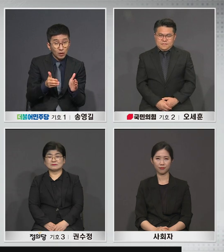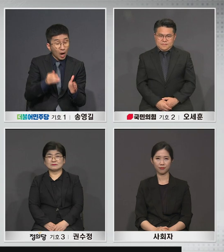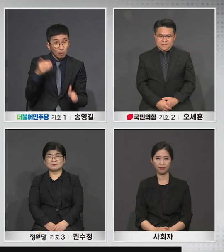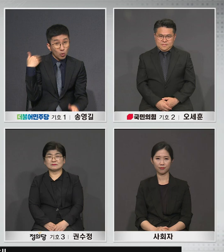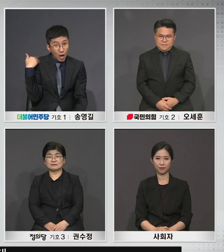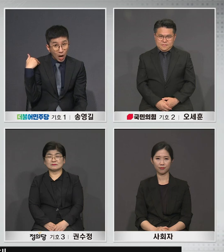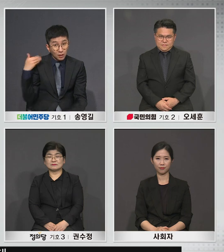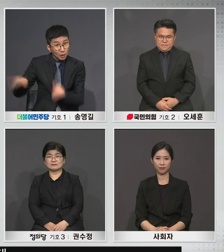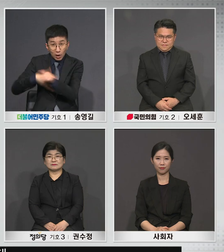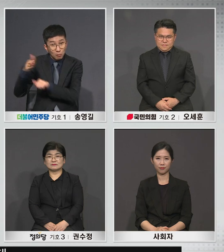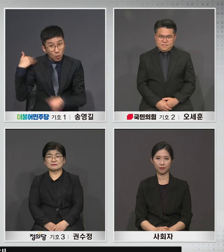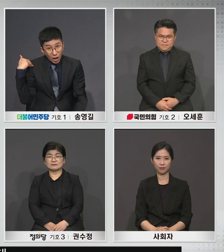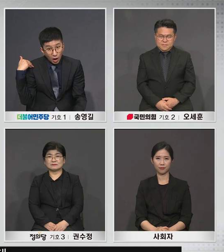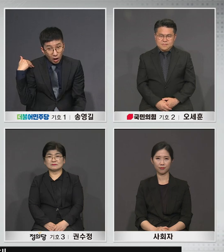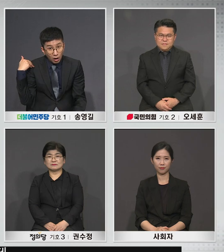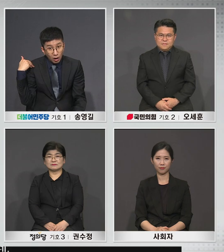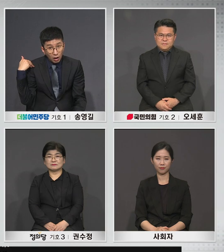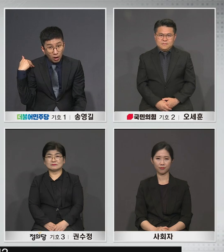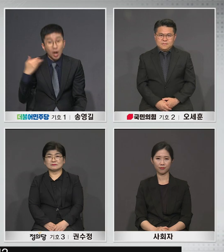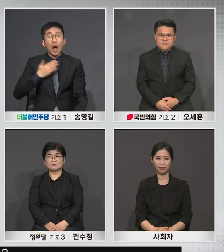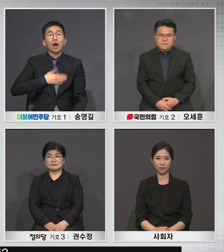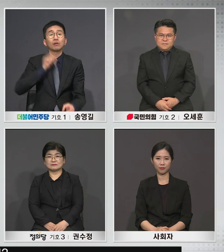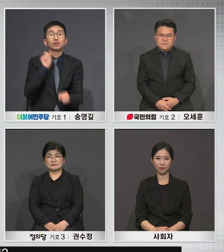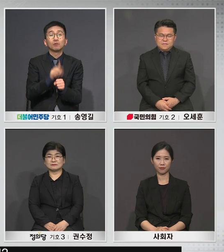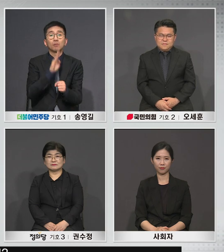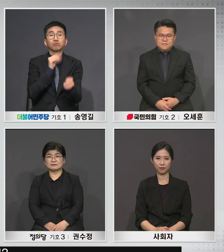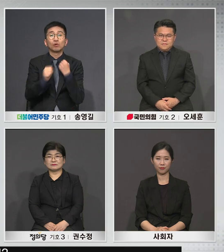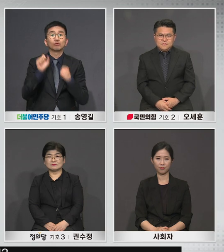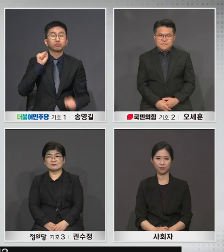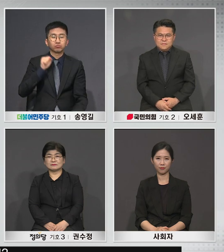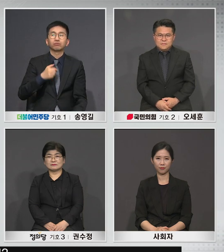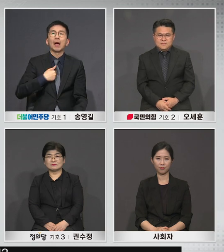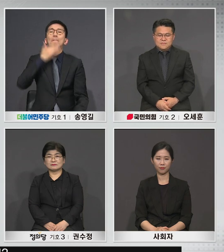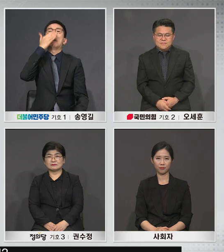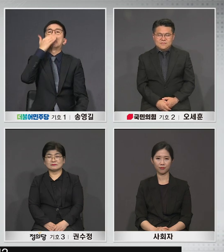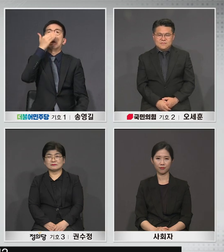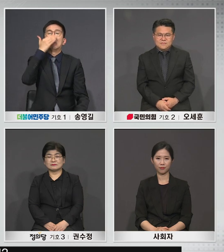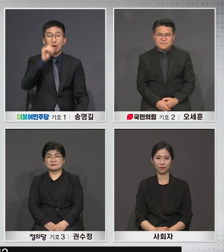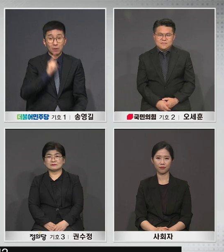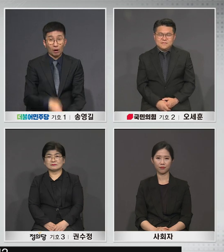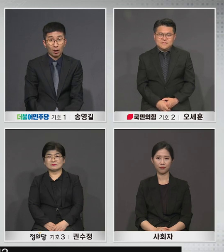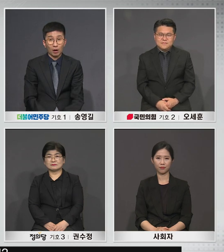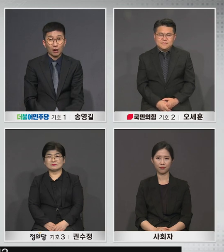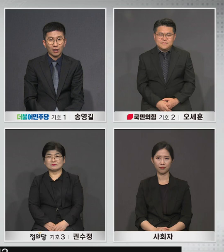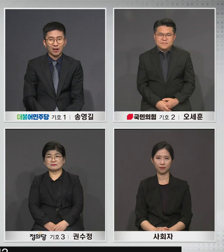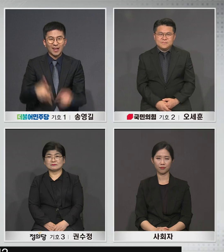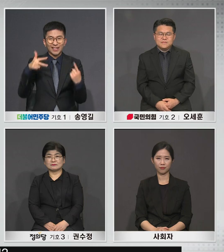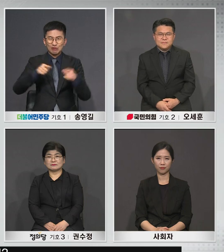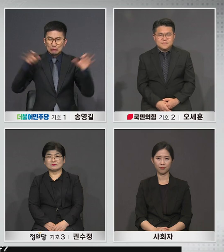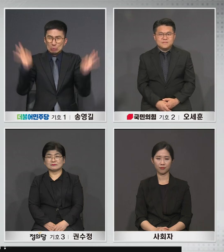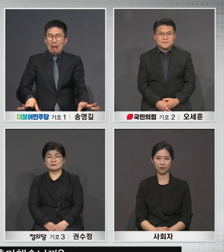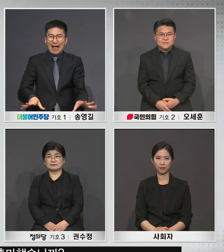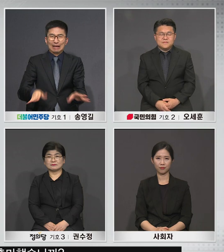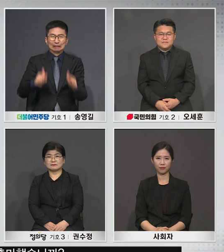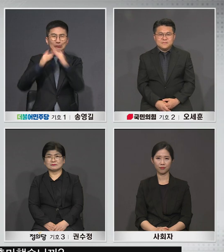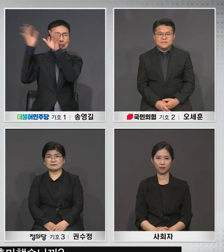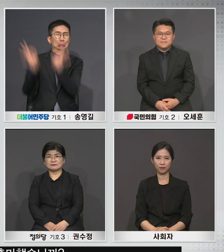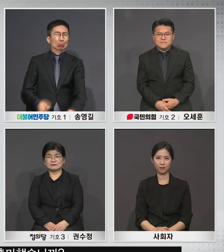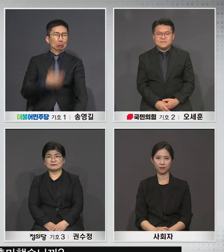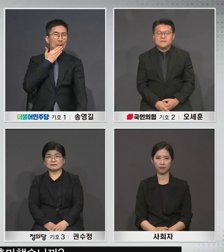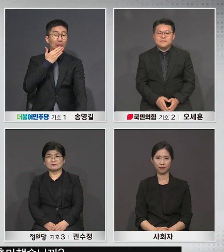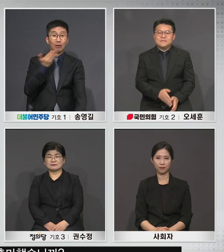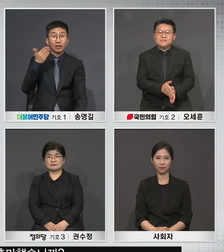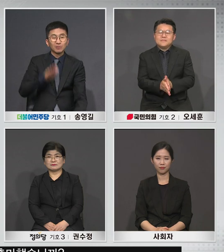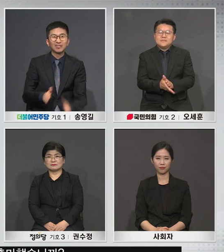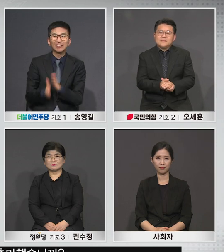그걸 다 알고서도 처음부터 익숙하게 하겠다. 그리고 일주일 안에 집값을 잡겠다고 큰소리 쳤다면 이제 와서